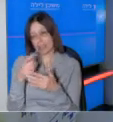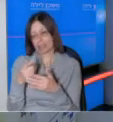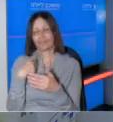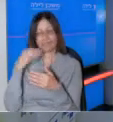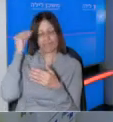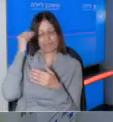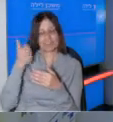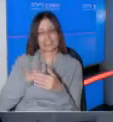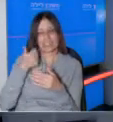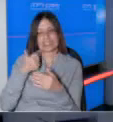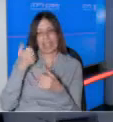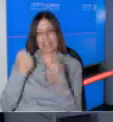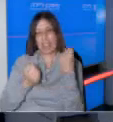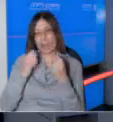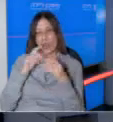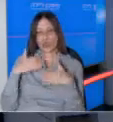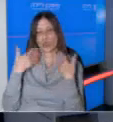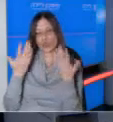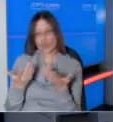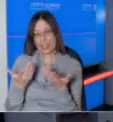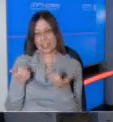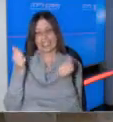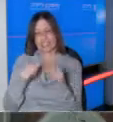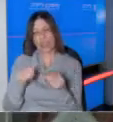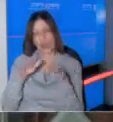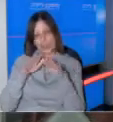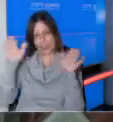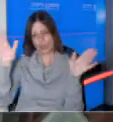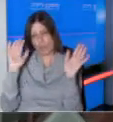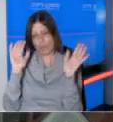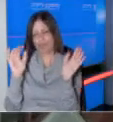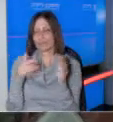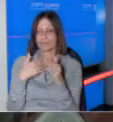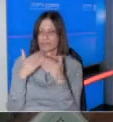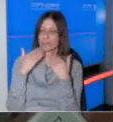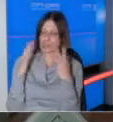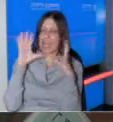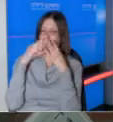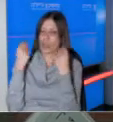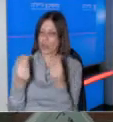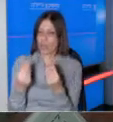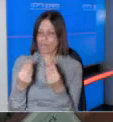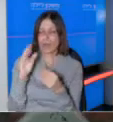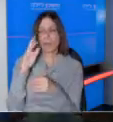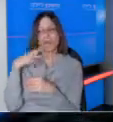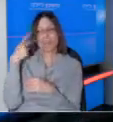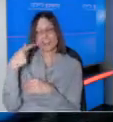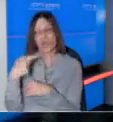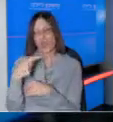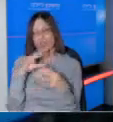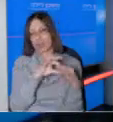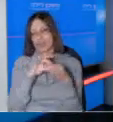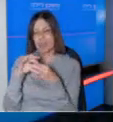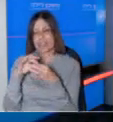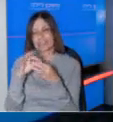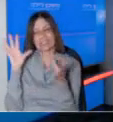נזכיר ששרת התחבורה קצת לא נותנת לסגור את שדות התעופה. עינב קרנר, תודה רבה לך, שיהיה לך לילה טוב. פרופסור גוטו, משפט סיכום,